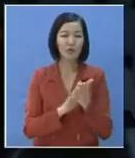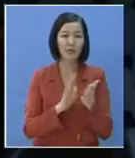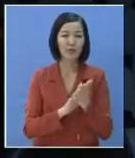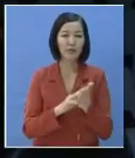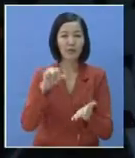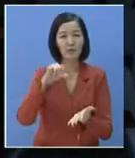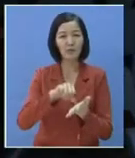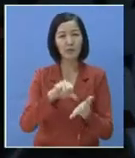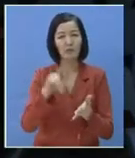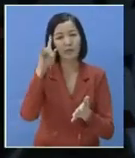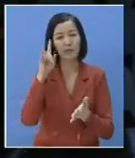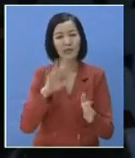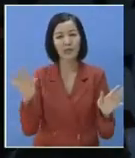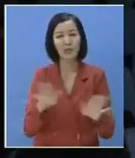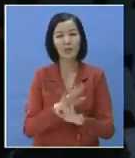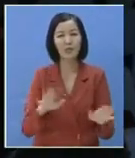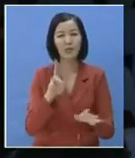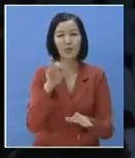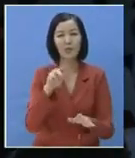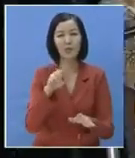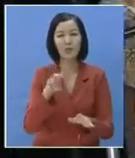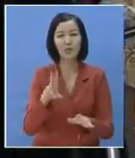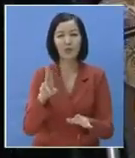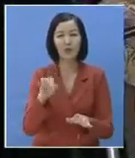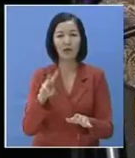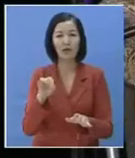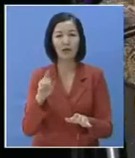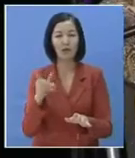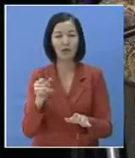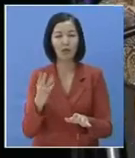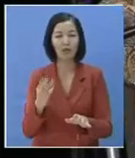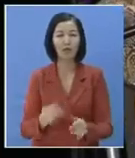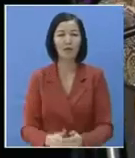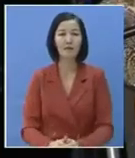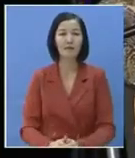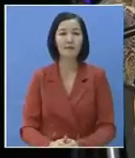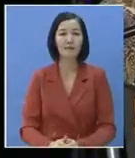исполнив казахские народные произведения «Куралай» и «Карлгаш».